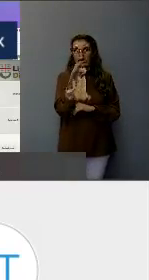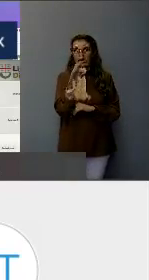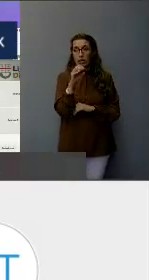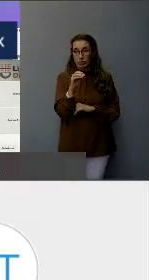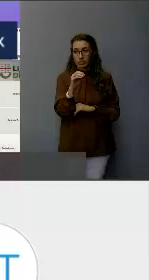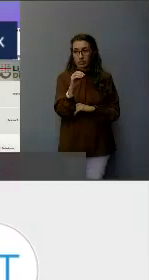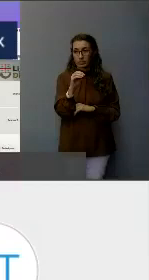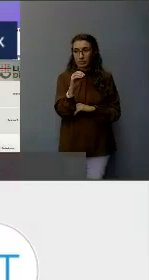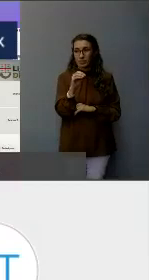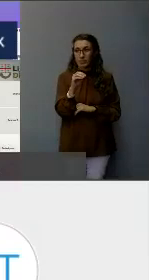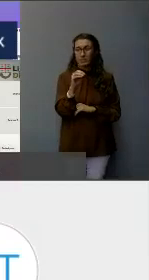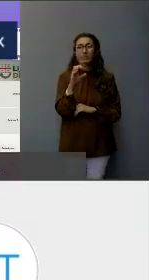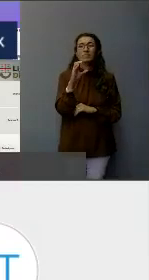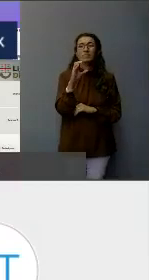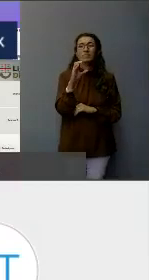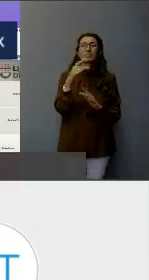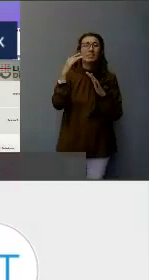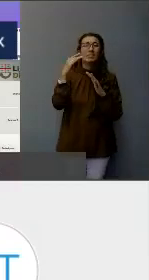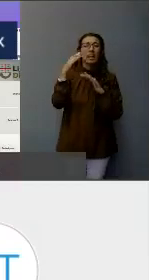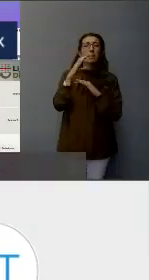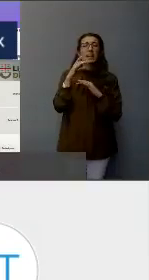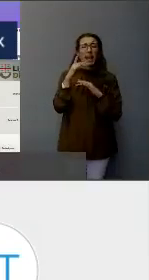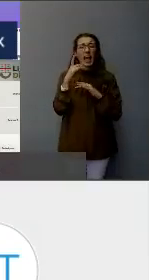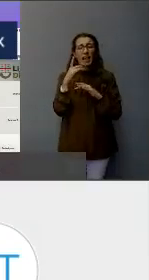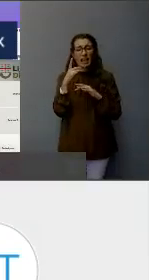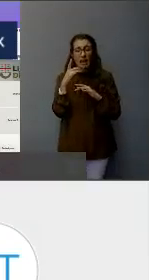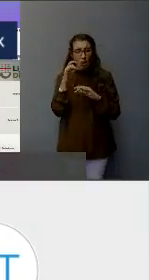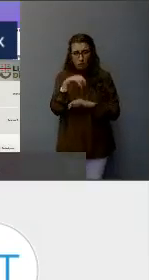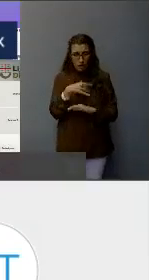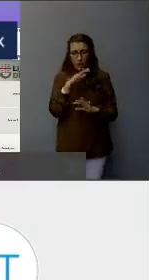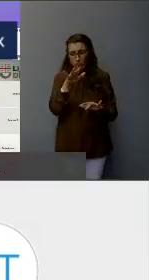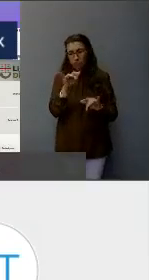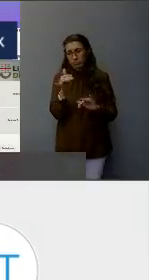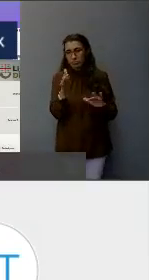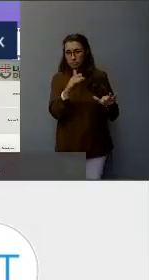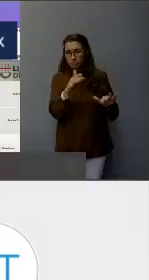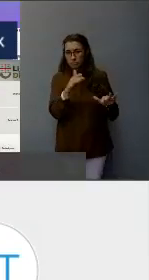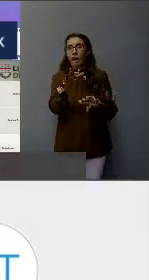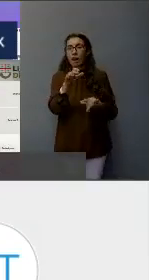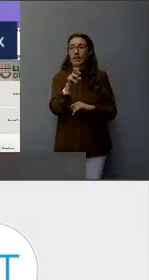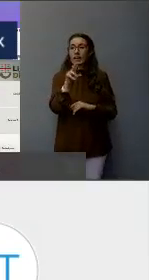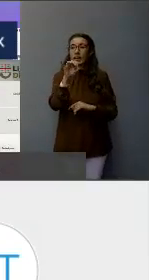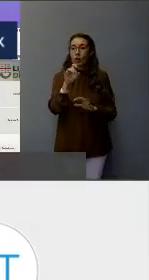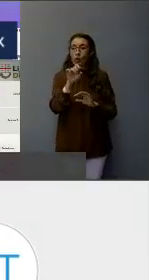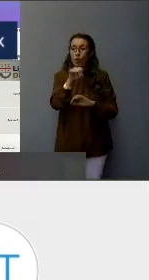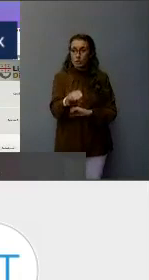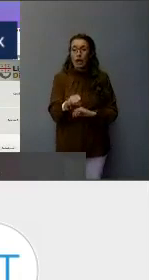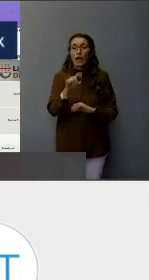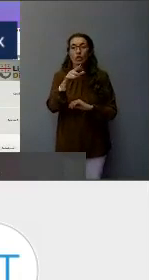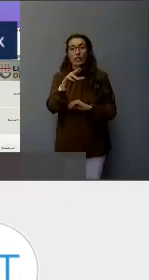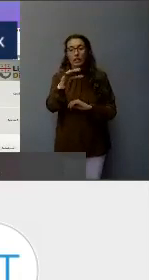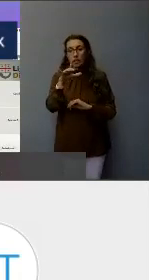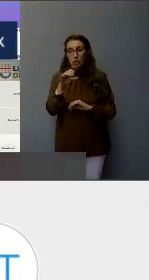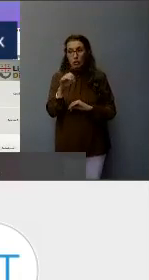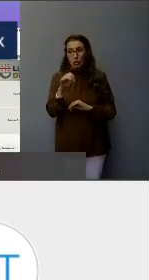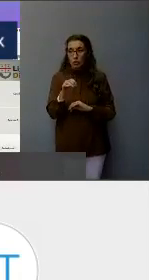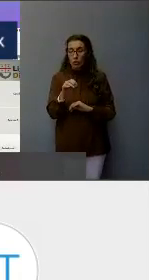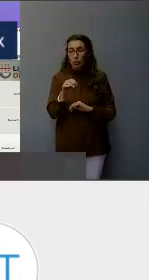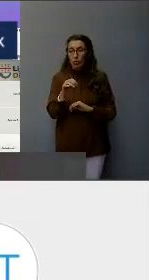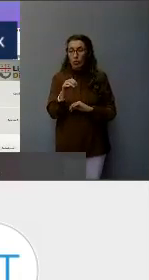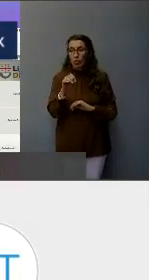problema di connessione consigliere ferrero contraria consigliere grillo